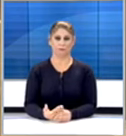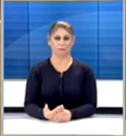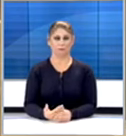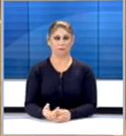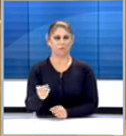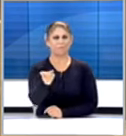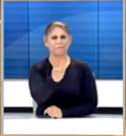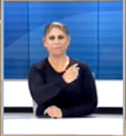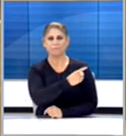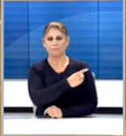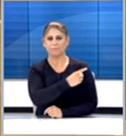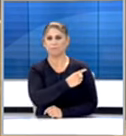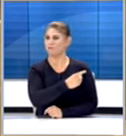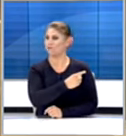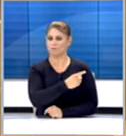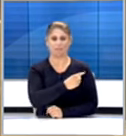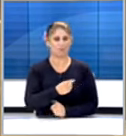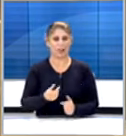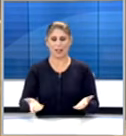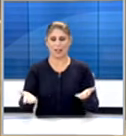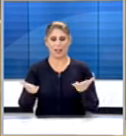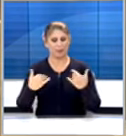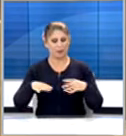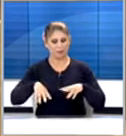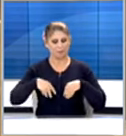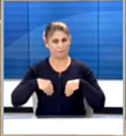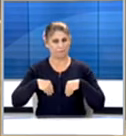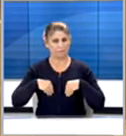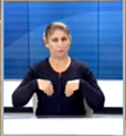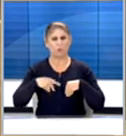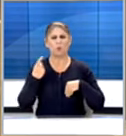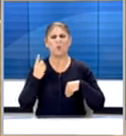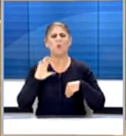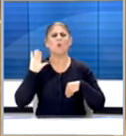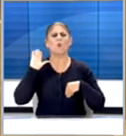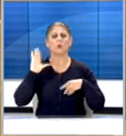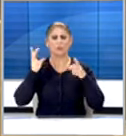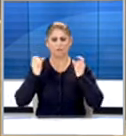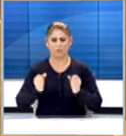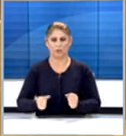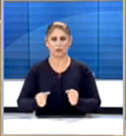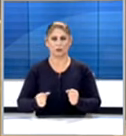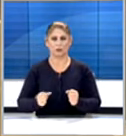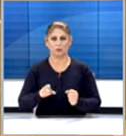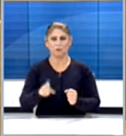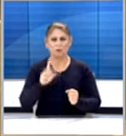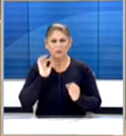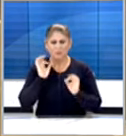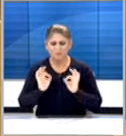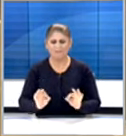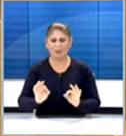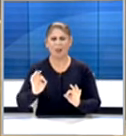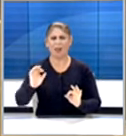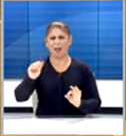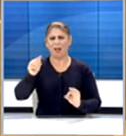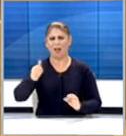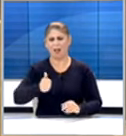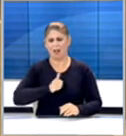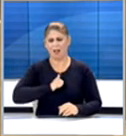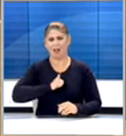Εσείς όμως δεν έχετε ανταποκριθεί ούτε στο στοιχειώδες, που είναι το αυτονόητο